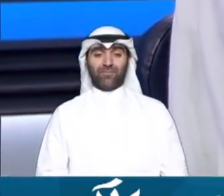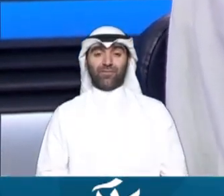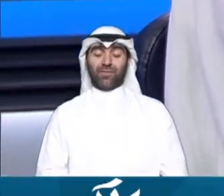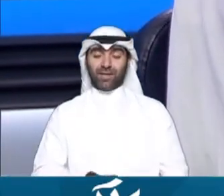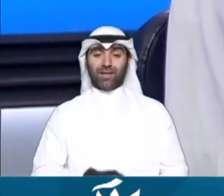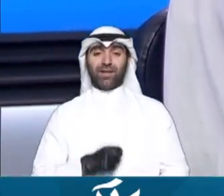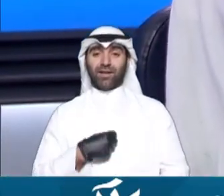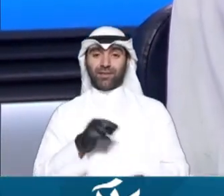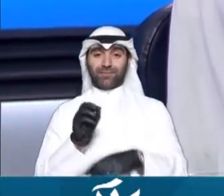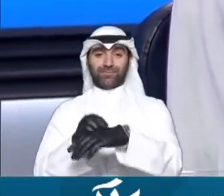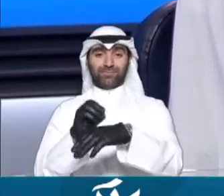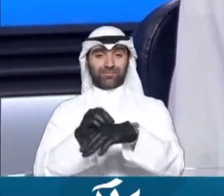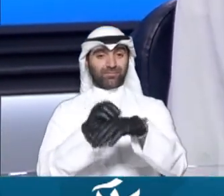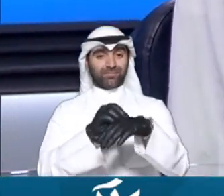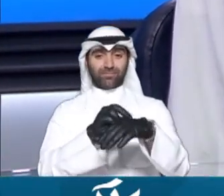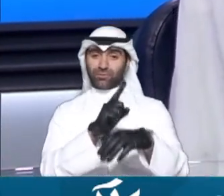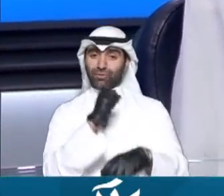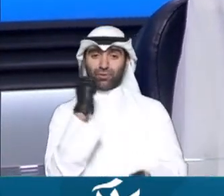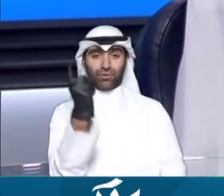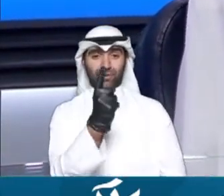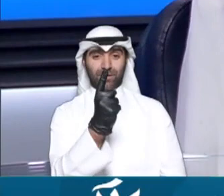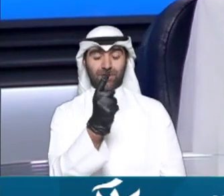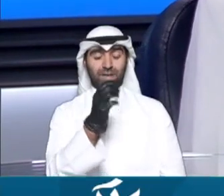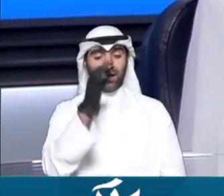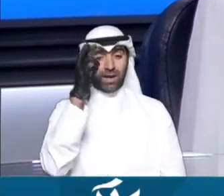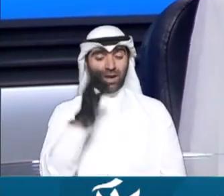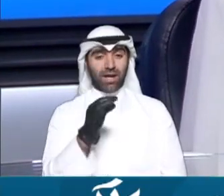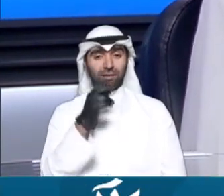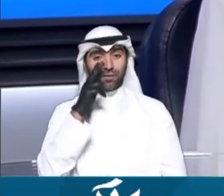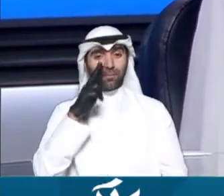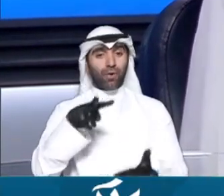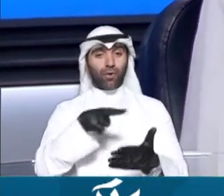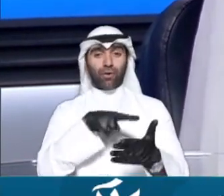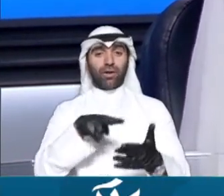الحقيقة أن تقرأوا آخر آيتين من سورة